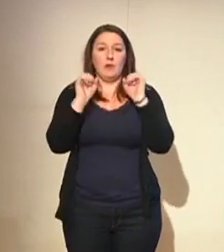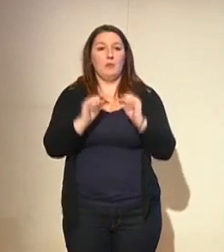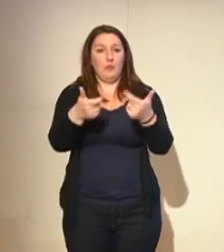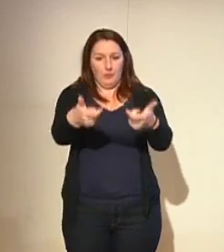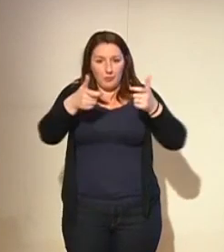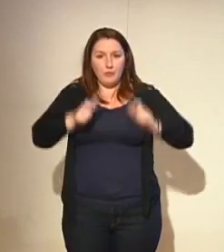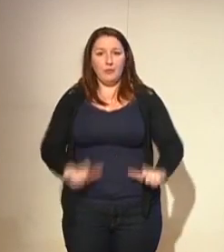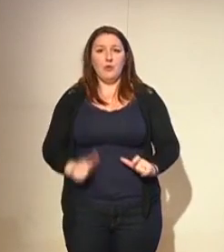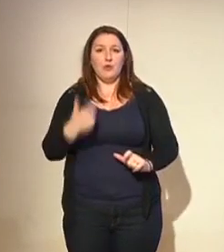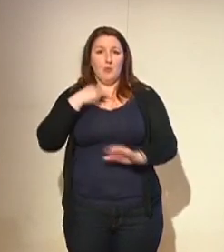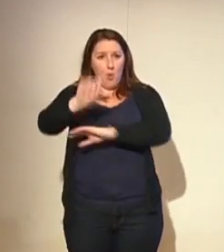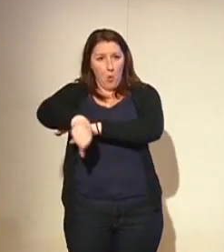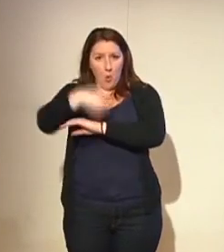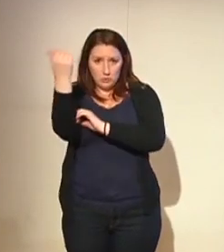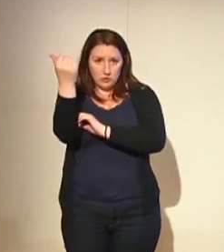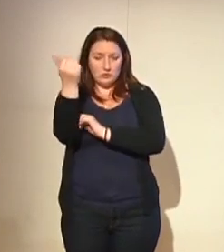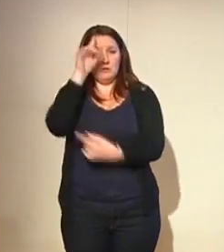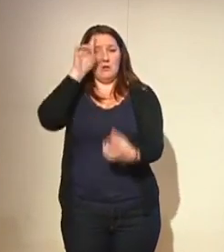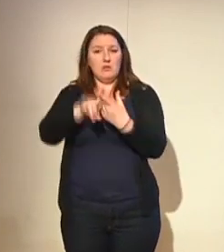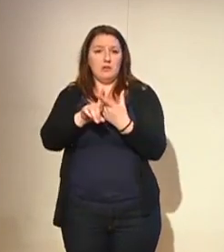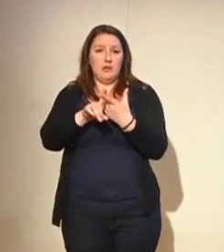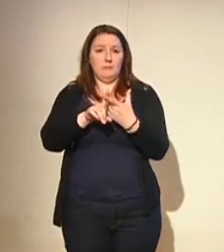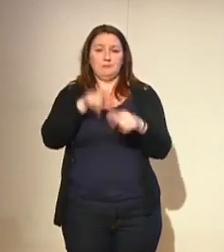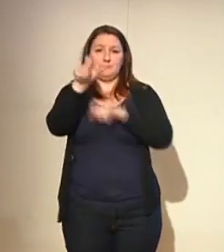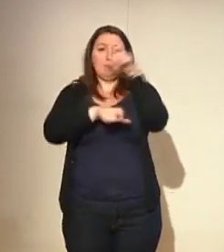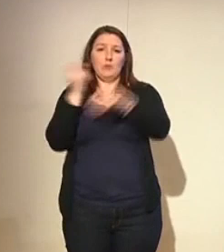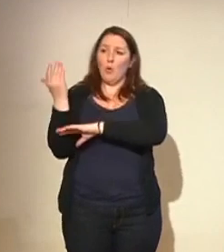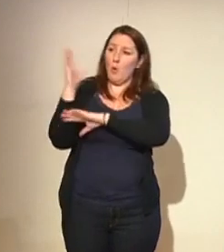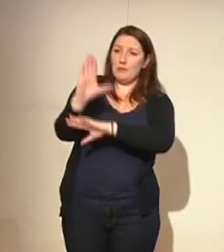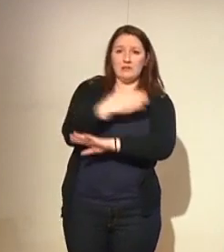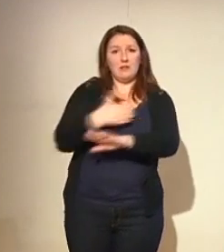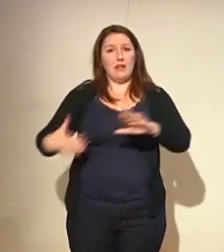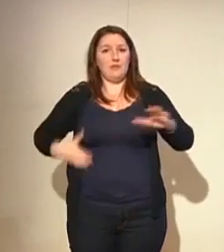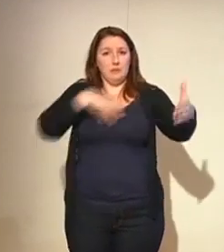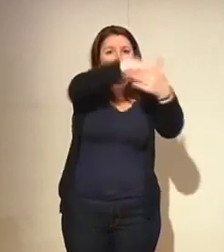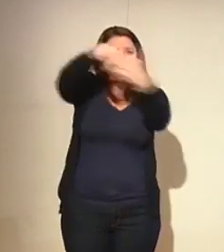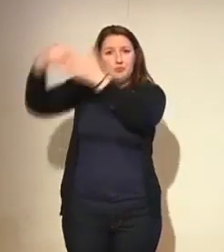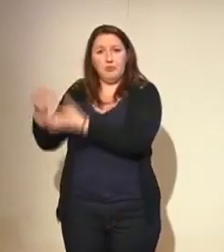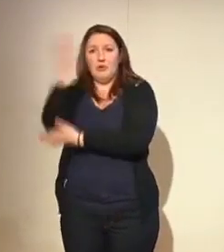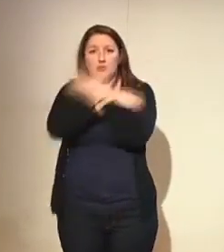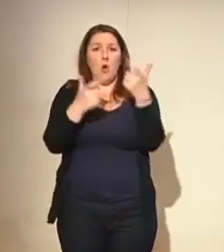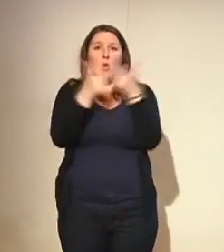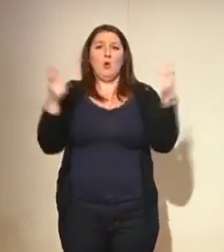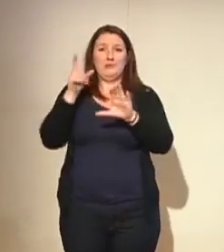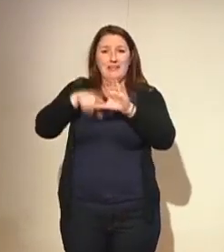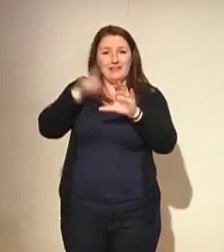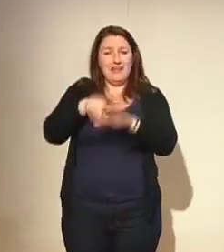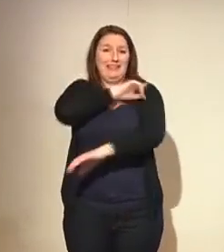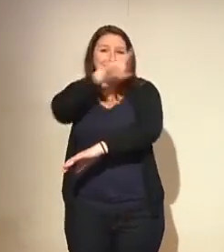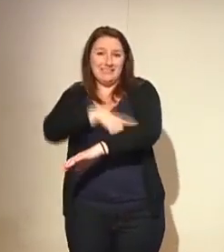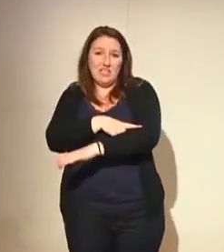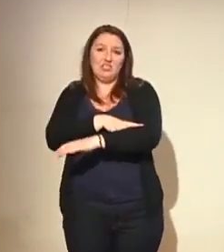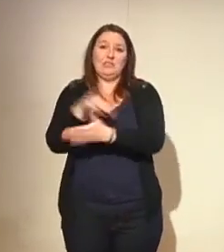la délibération numéro 11 concernant la désignation des représentants de la Ville au Syndicat des énergies du département de l'iser